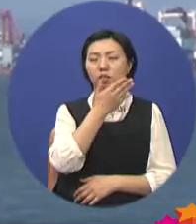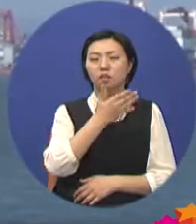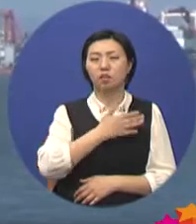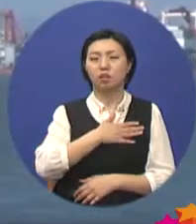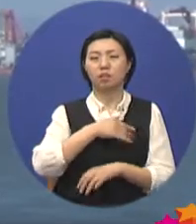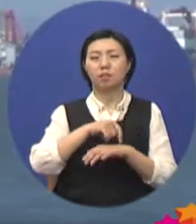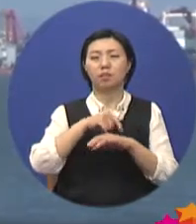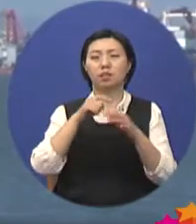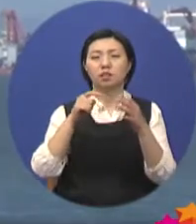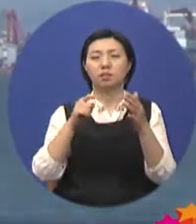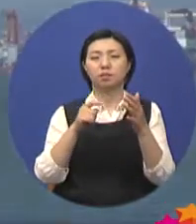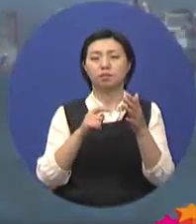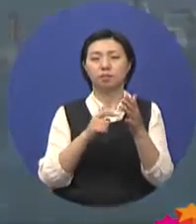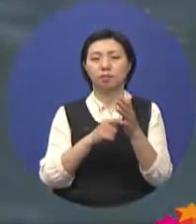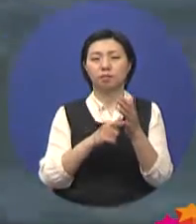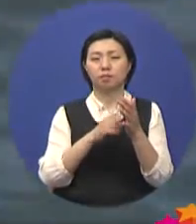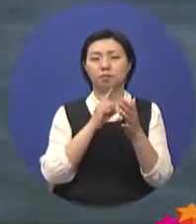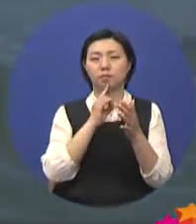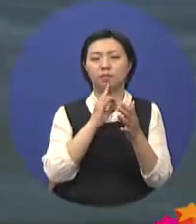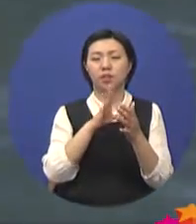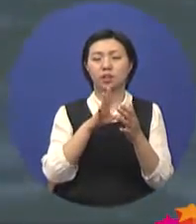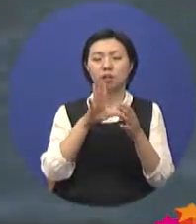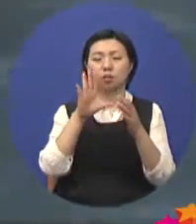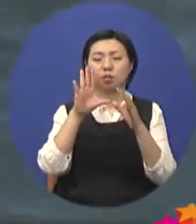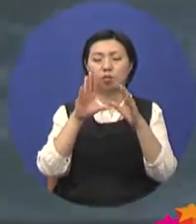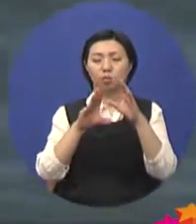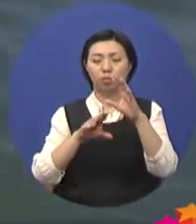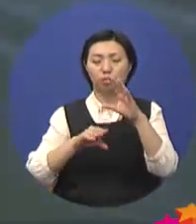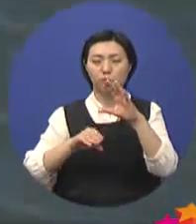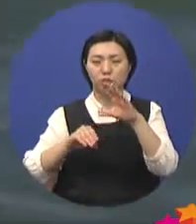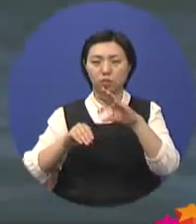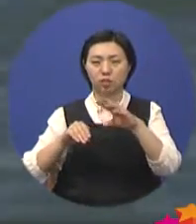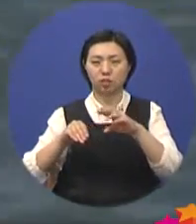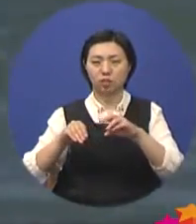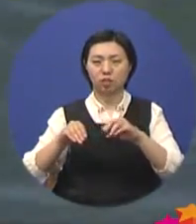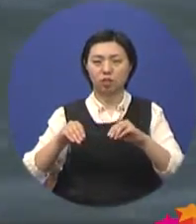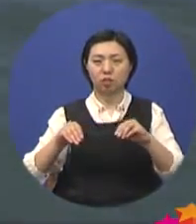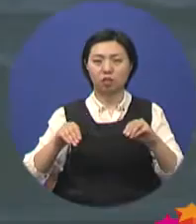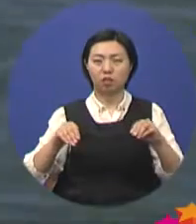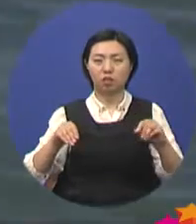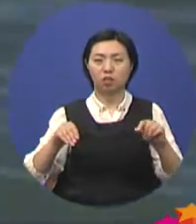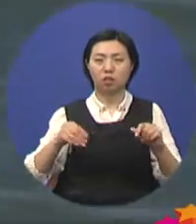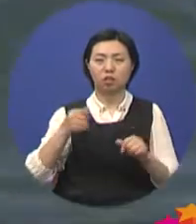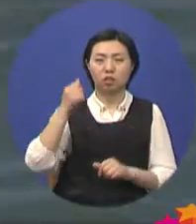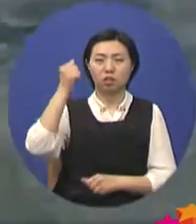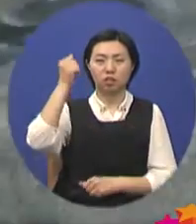안타까운 내 마음만 먹고 녹는다